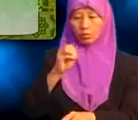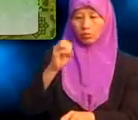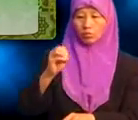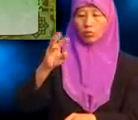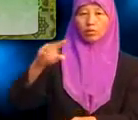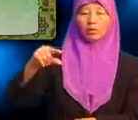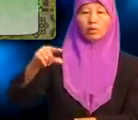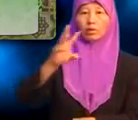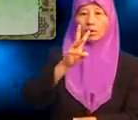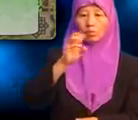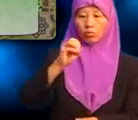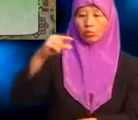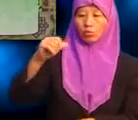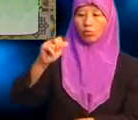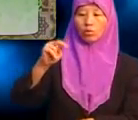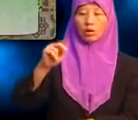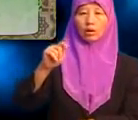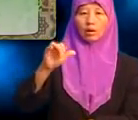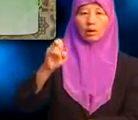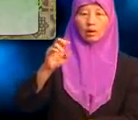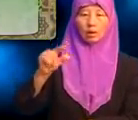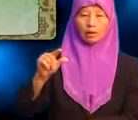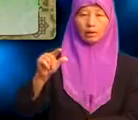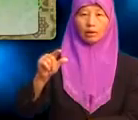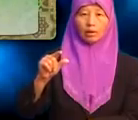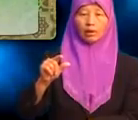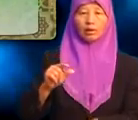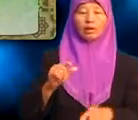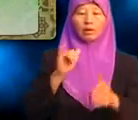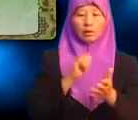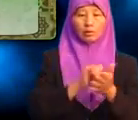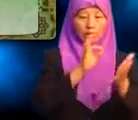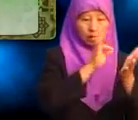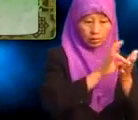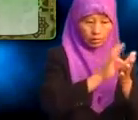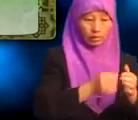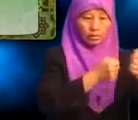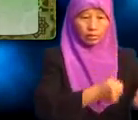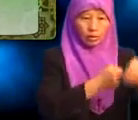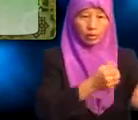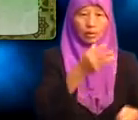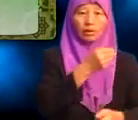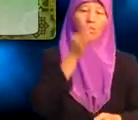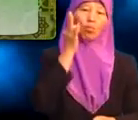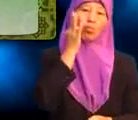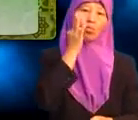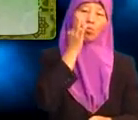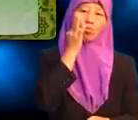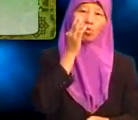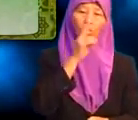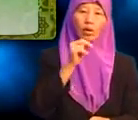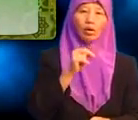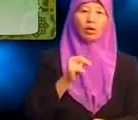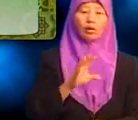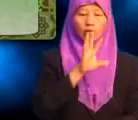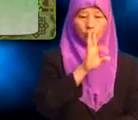180 liter. Oleh itu, nisab tanaman dan buah-buahan ialah